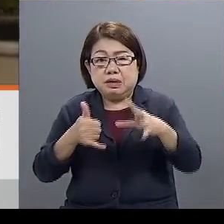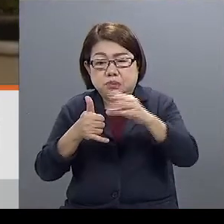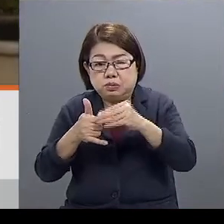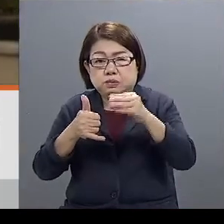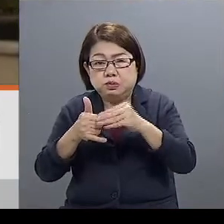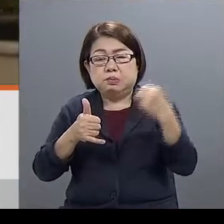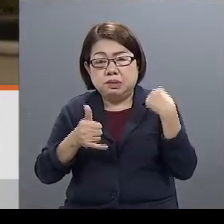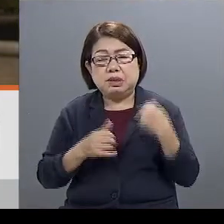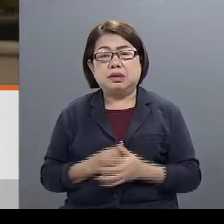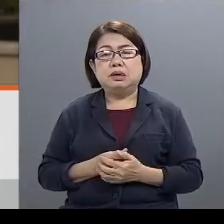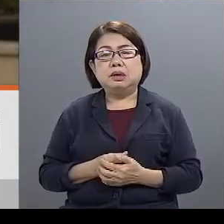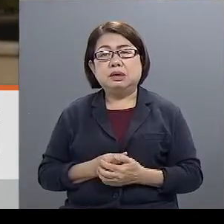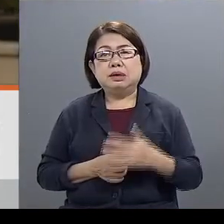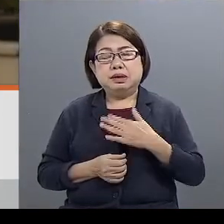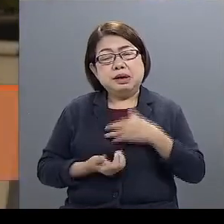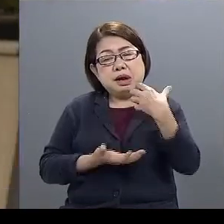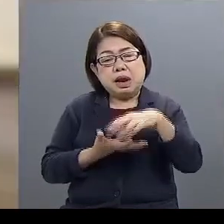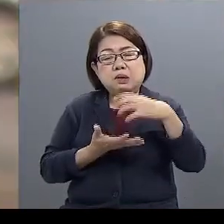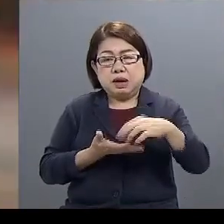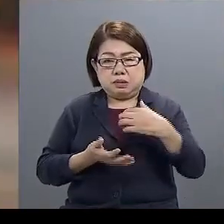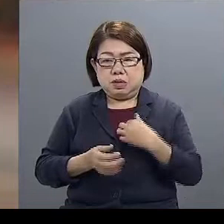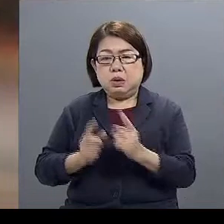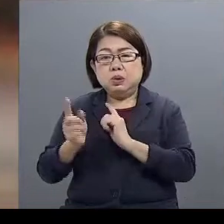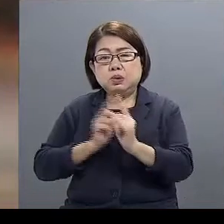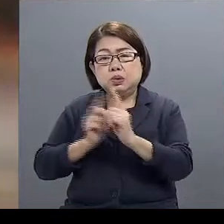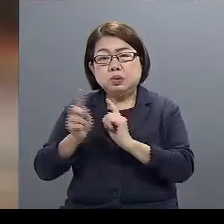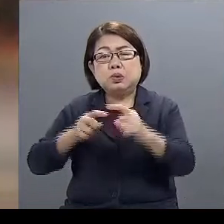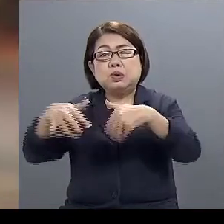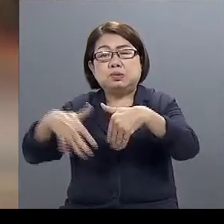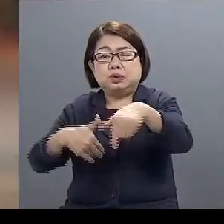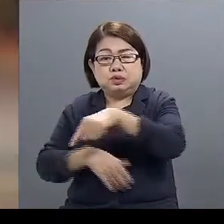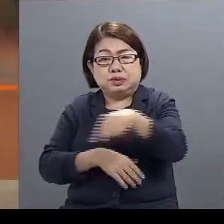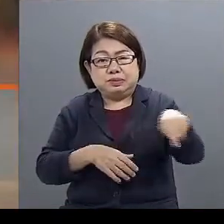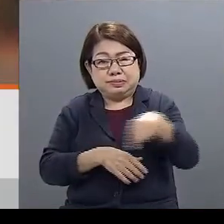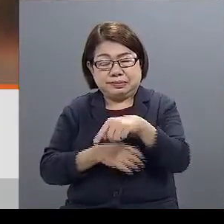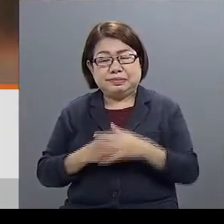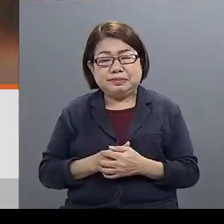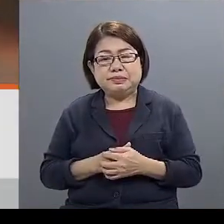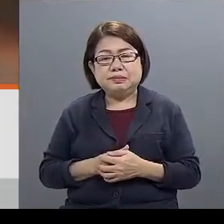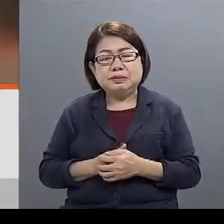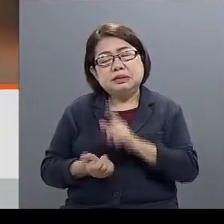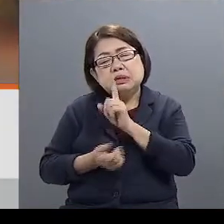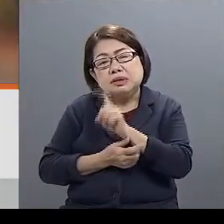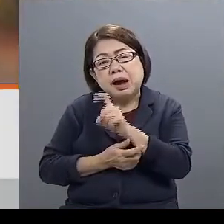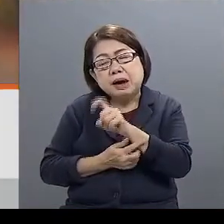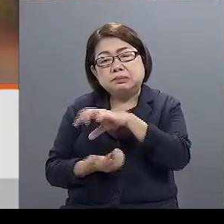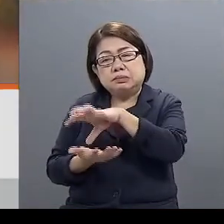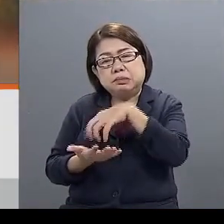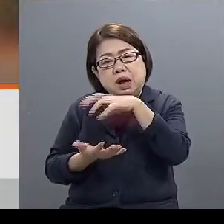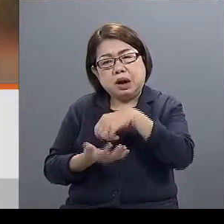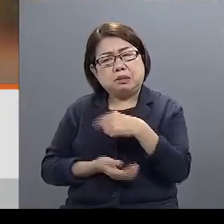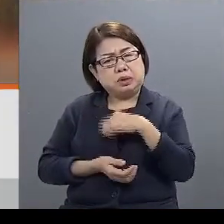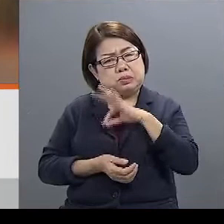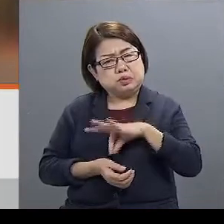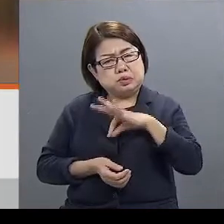ามคุยกับพี่น้องในที่สาธารณะอย่างน้อยเราจะได้รู้ว่าเขามีอาการอะไรหรือเปล่าอย่